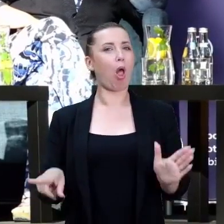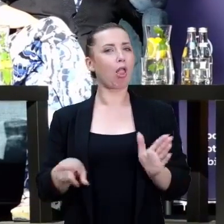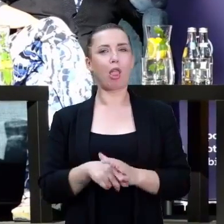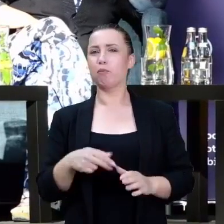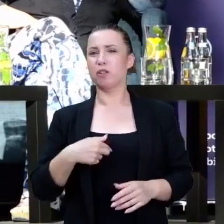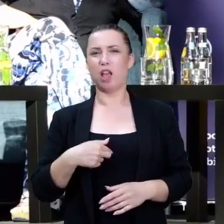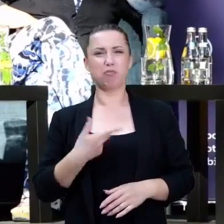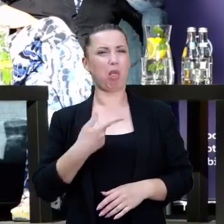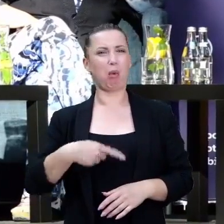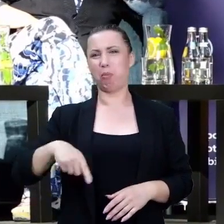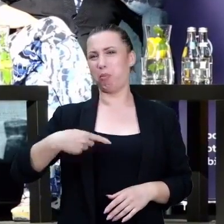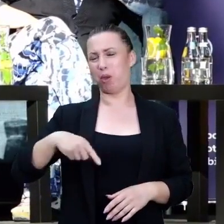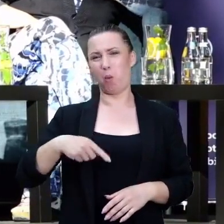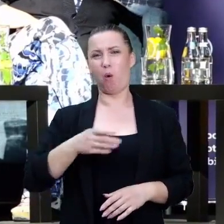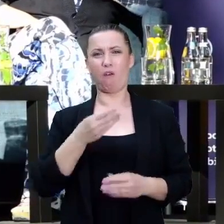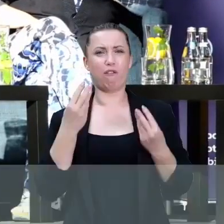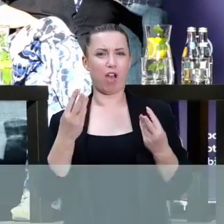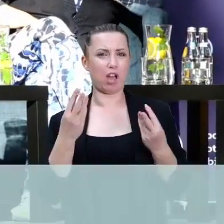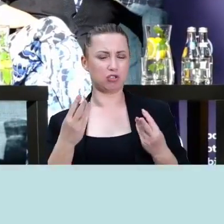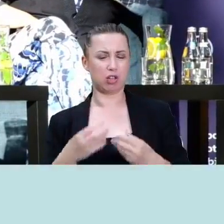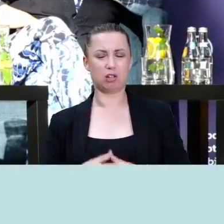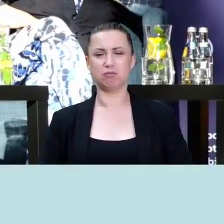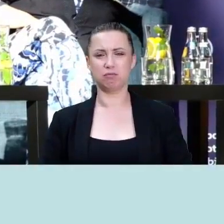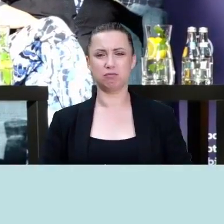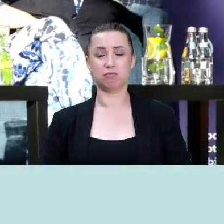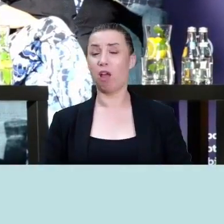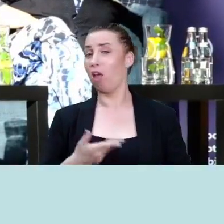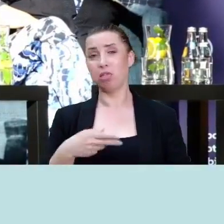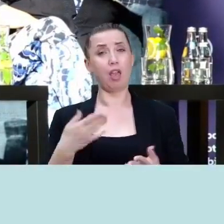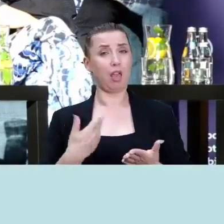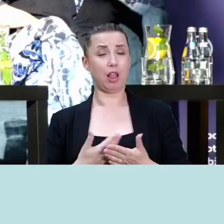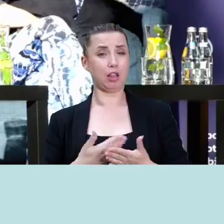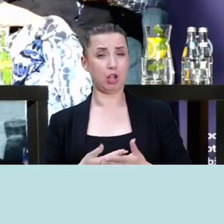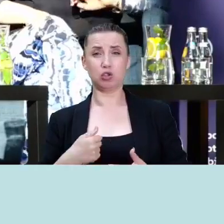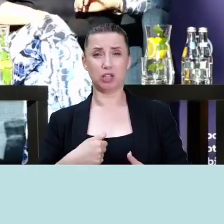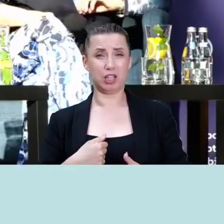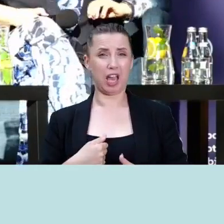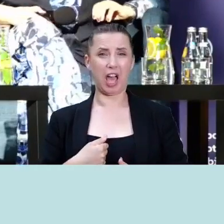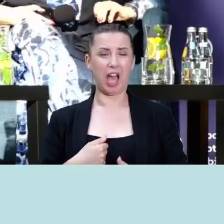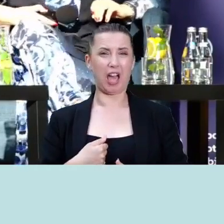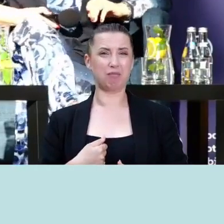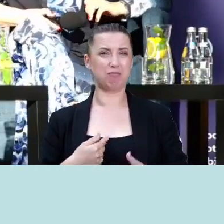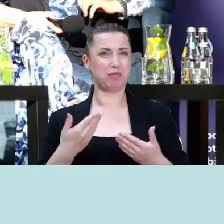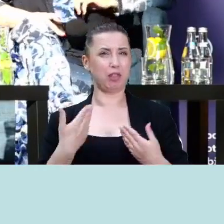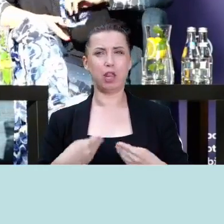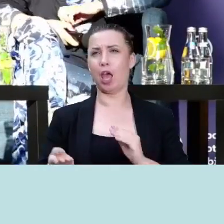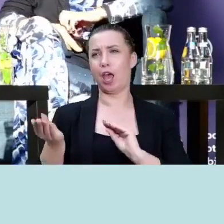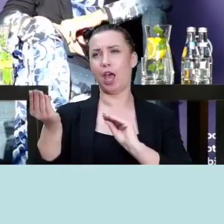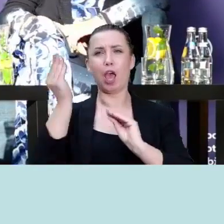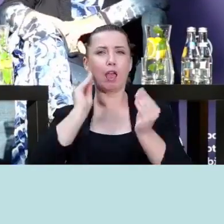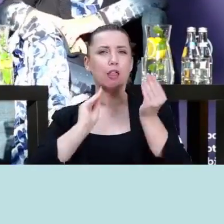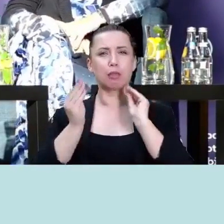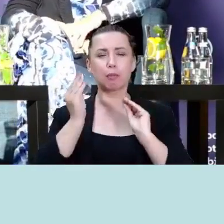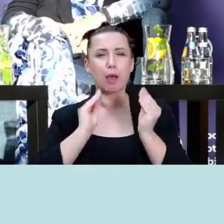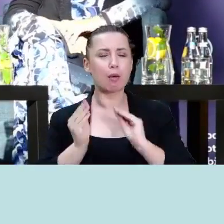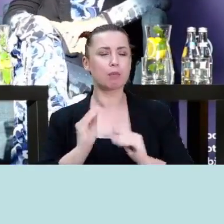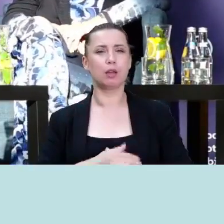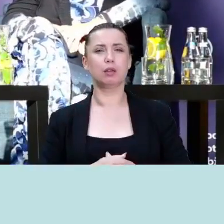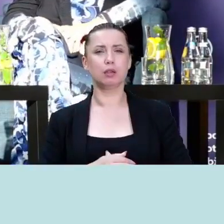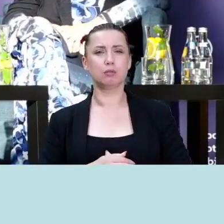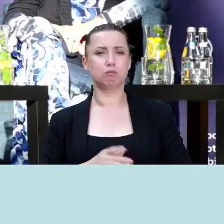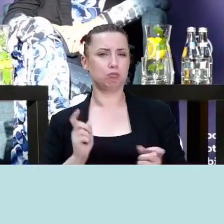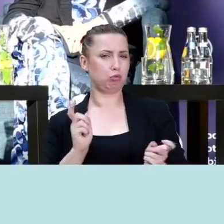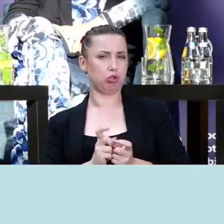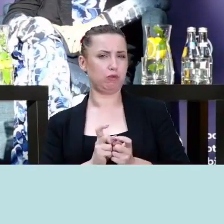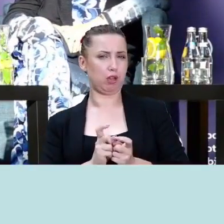tak istotna. To znaczy nie dlatego, że starałam się być jakimś babochłopem, przeciwnie, myślę, że